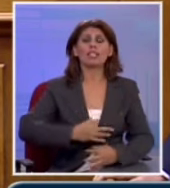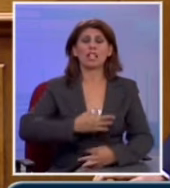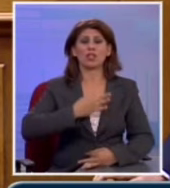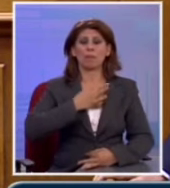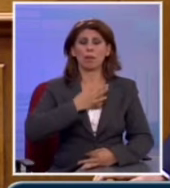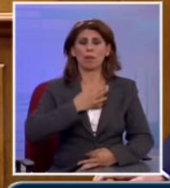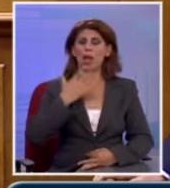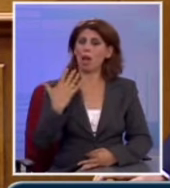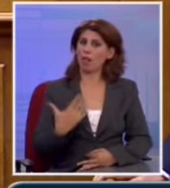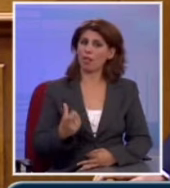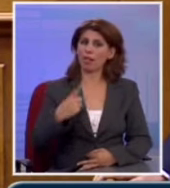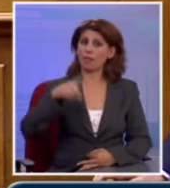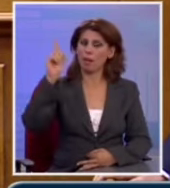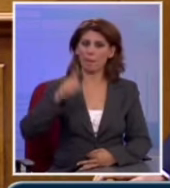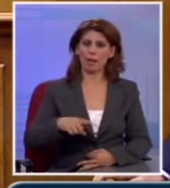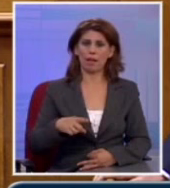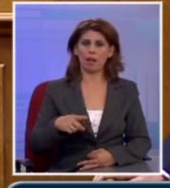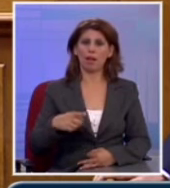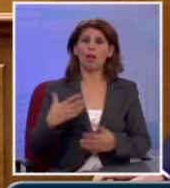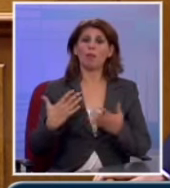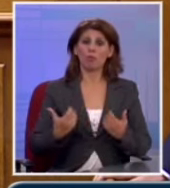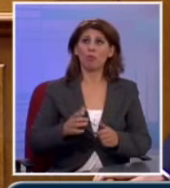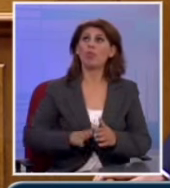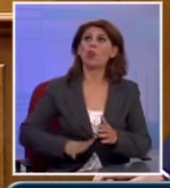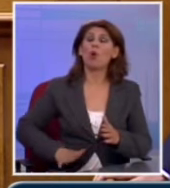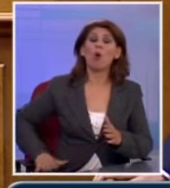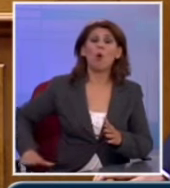θα είναι μια μέρα που θα βρει τη χώρα μας